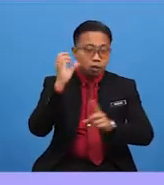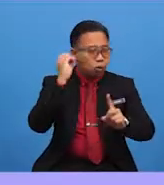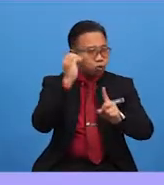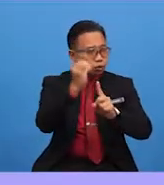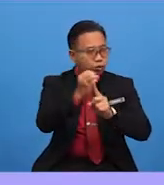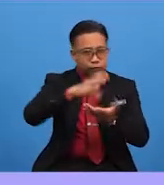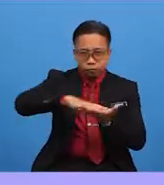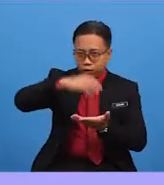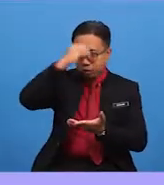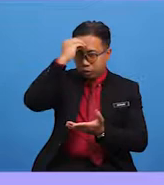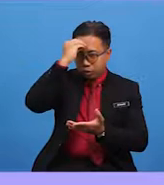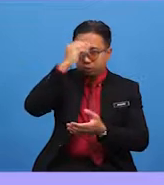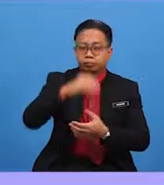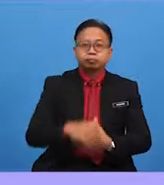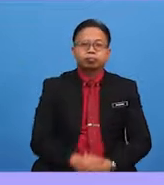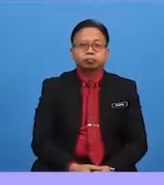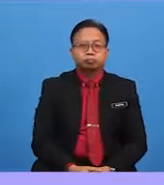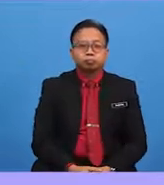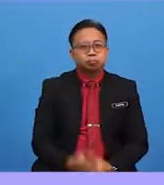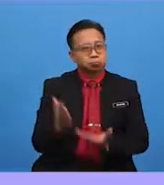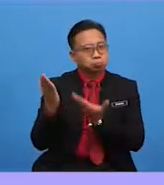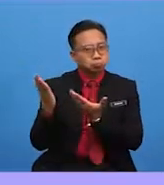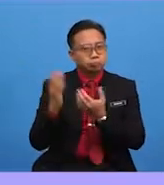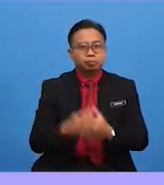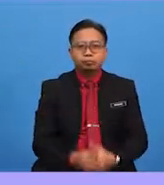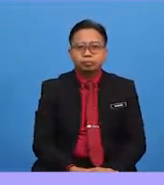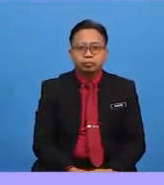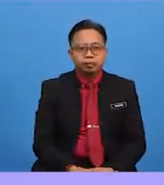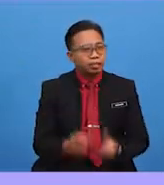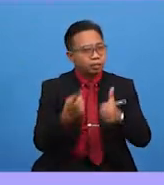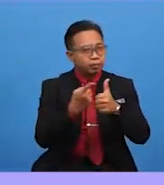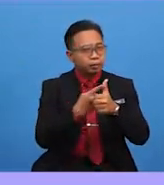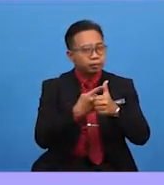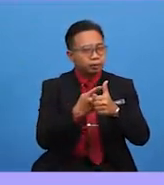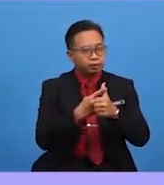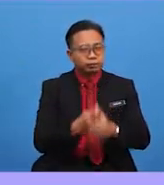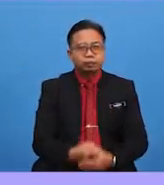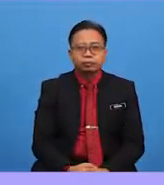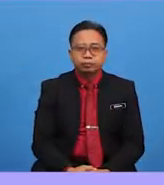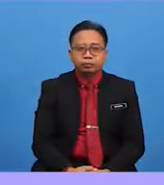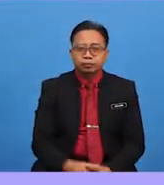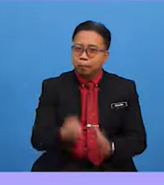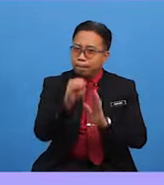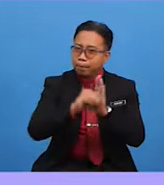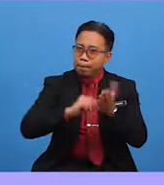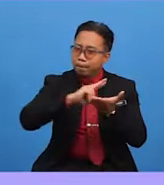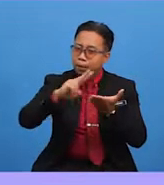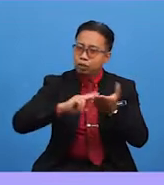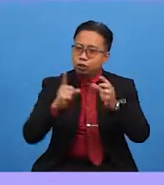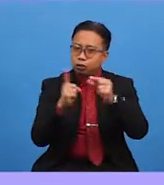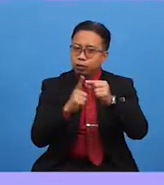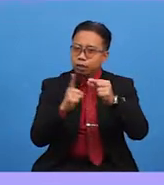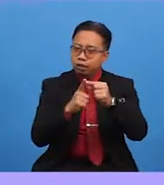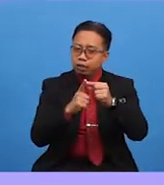objektif pembelajaran seperti berikut. Yang pertama, membaca